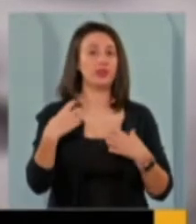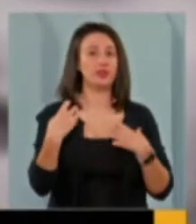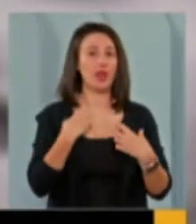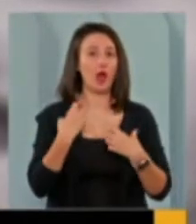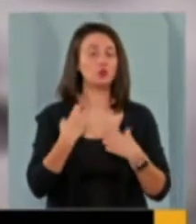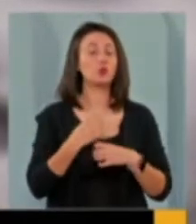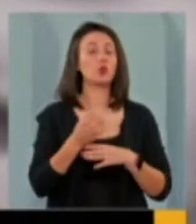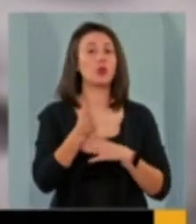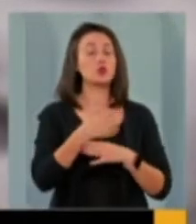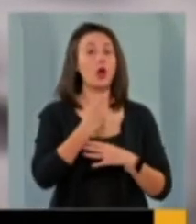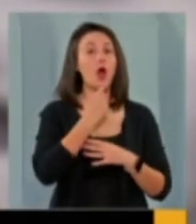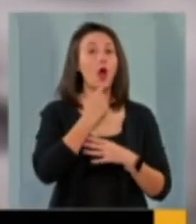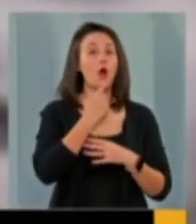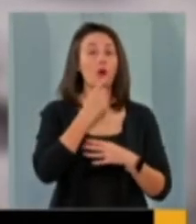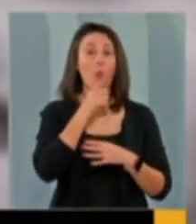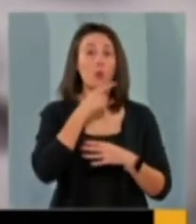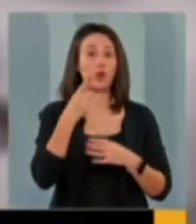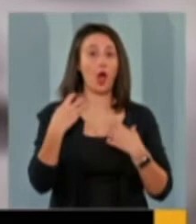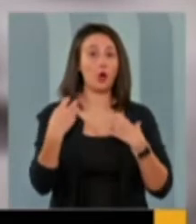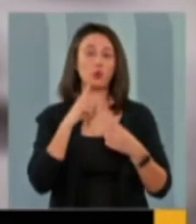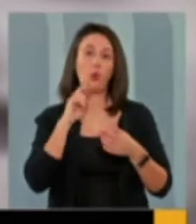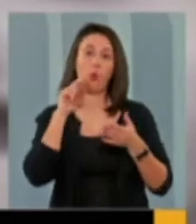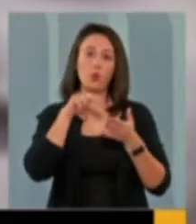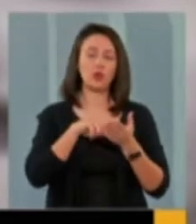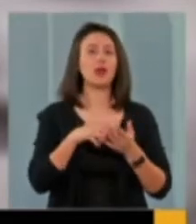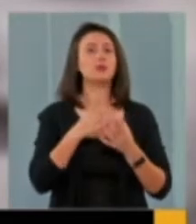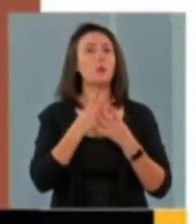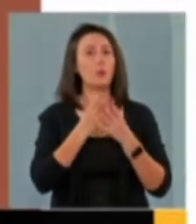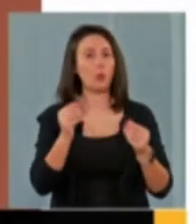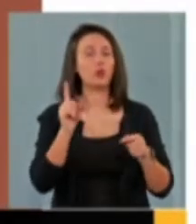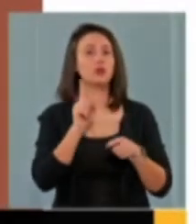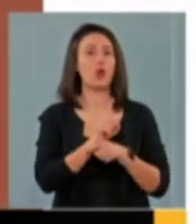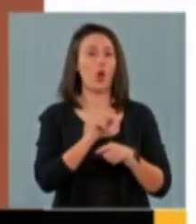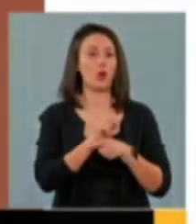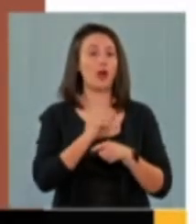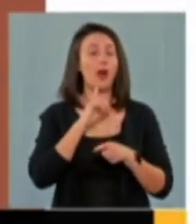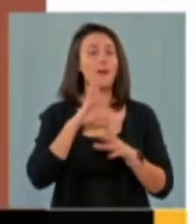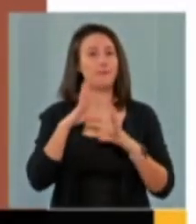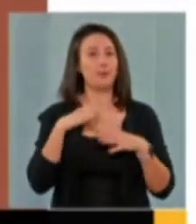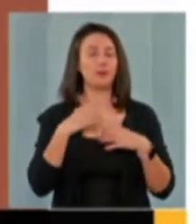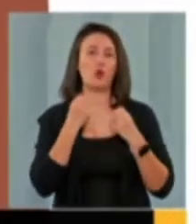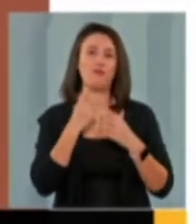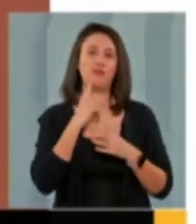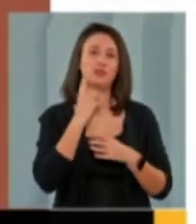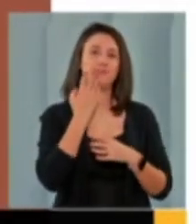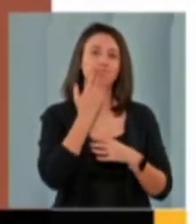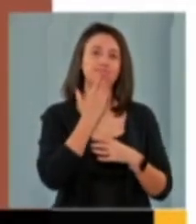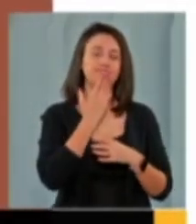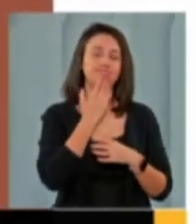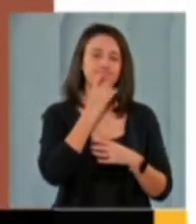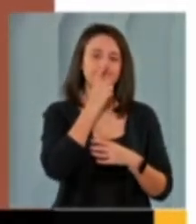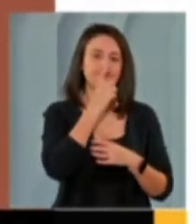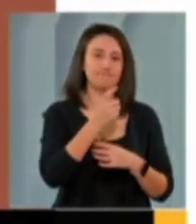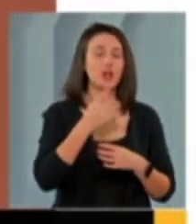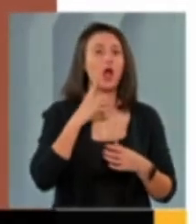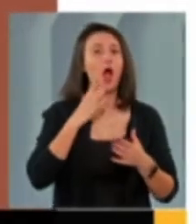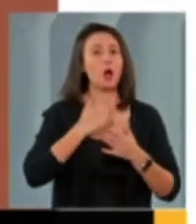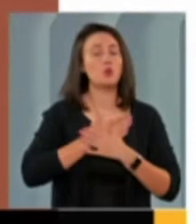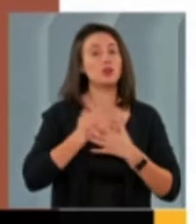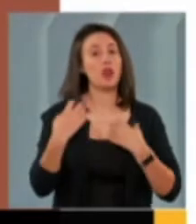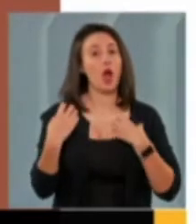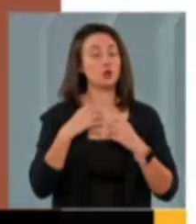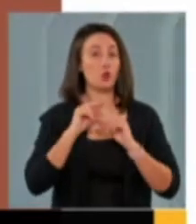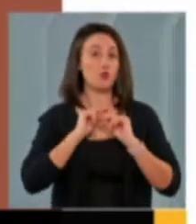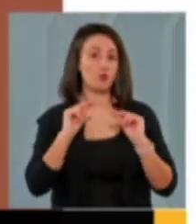Teatrului Național Craiova, unde actorul a urcat pe scenă de nenumărate ori. Primim o veste extrem de tristă. A încetat din viață actorul